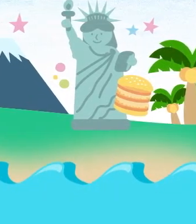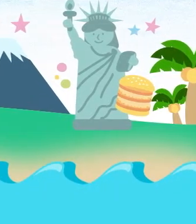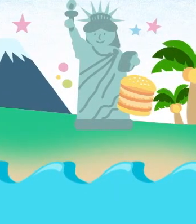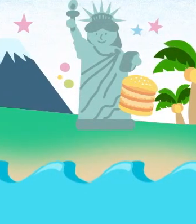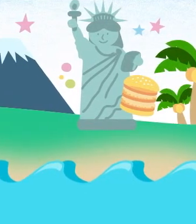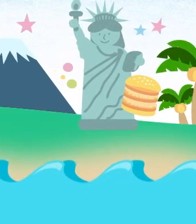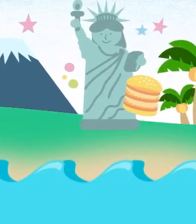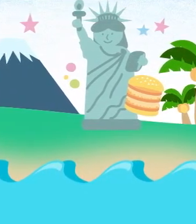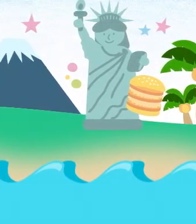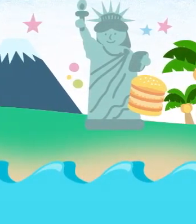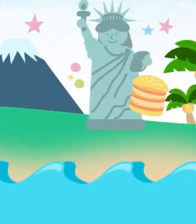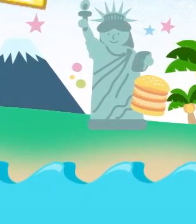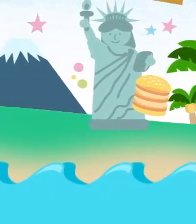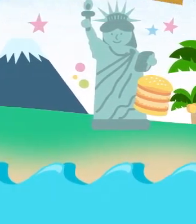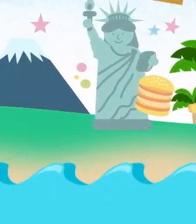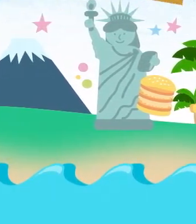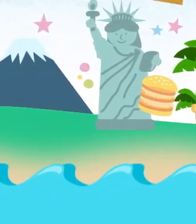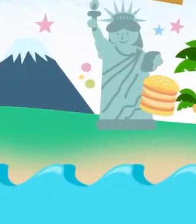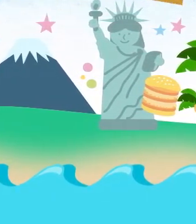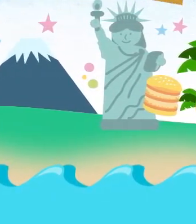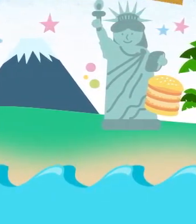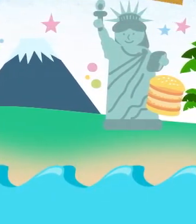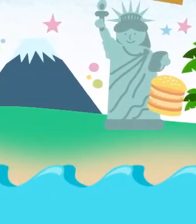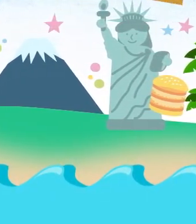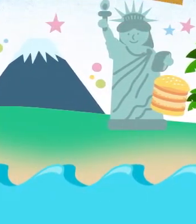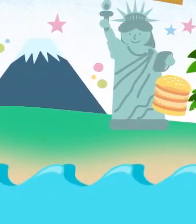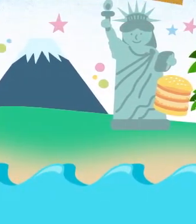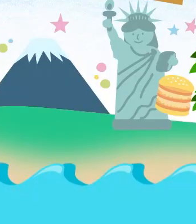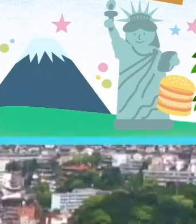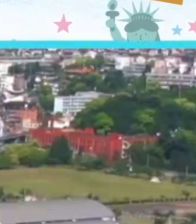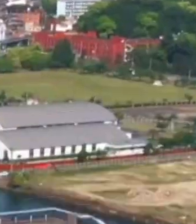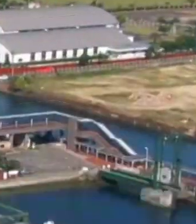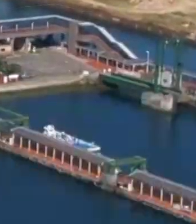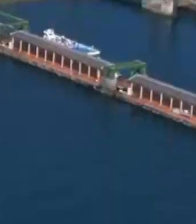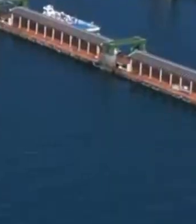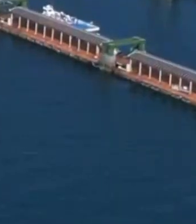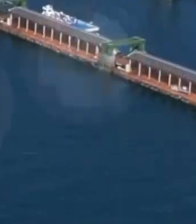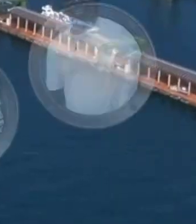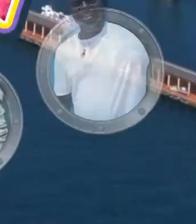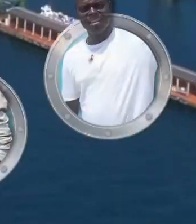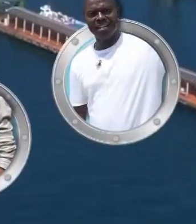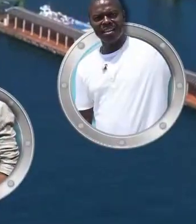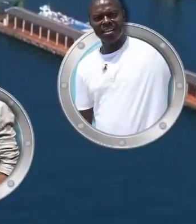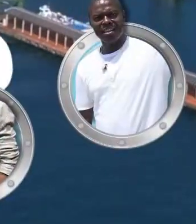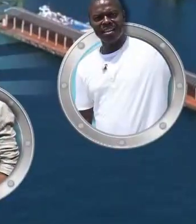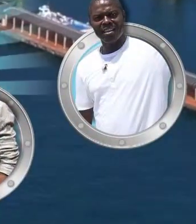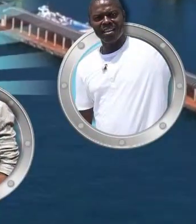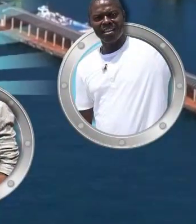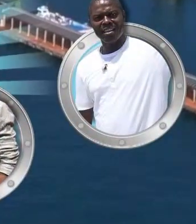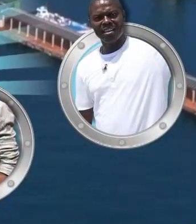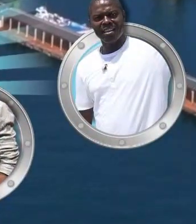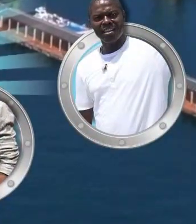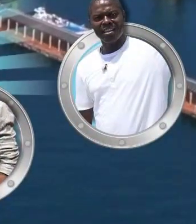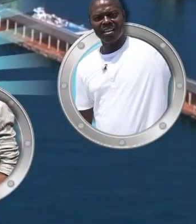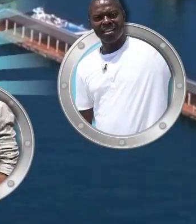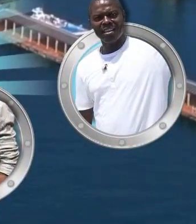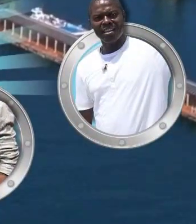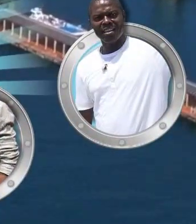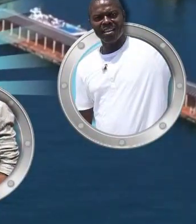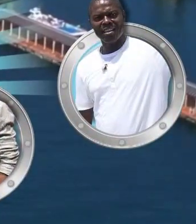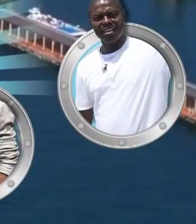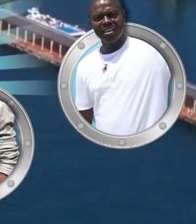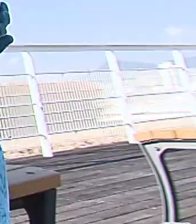をこよなく愛する外国人ジャーニーズとワンダフルな旅へ、レッツゴー、クレワンダーランドジャ